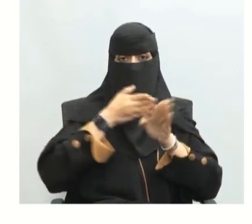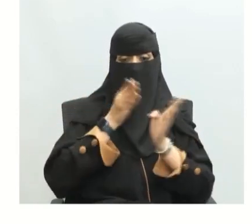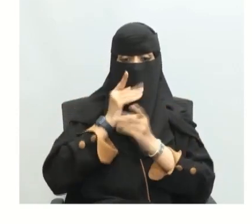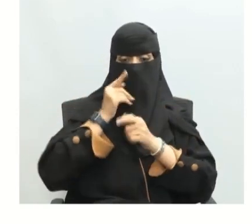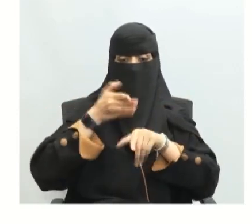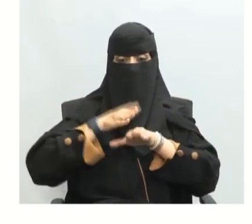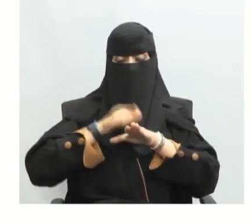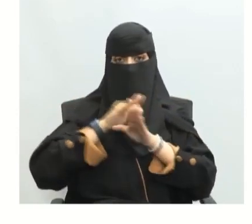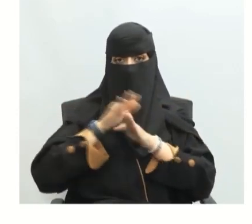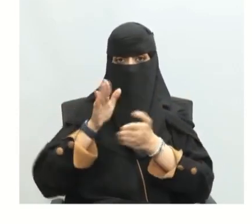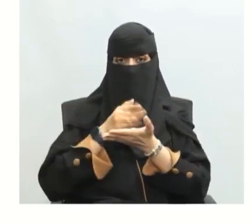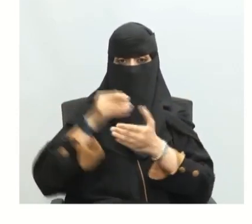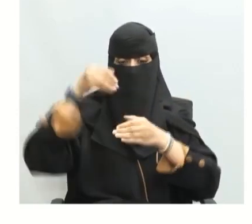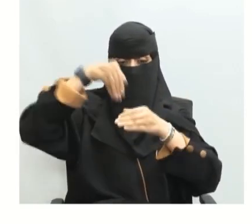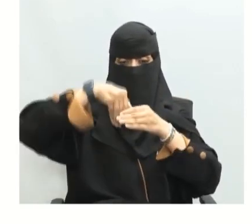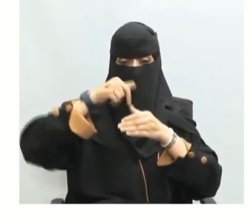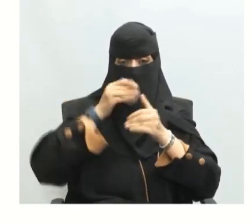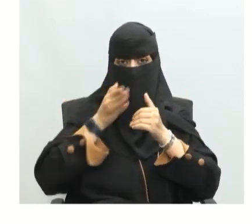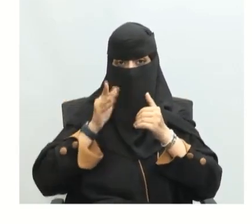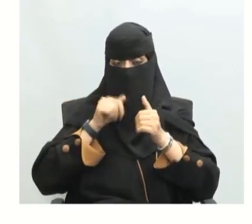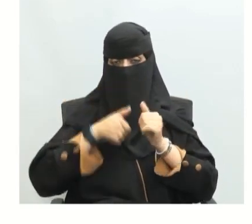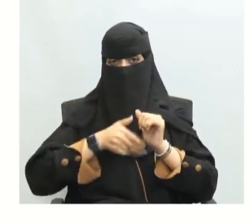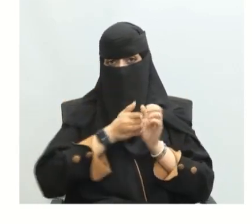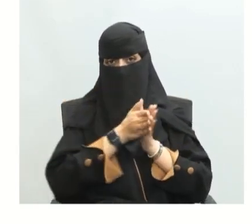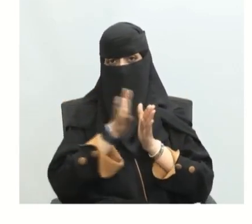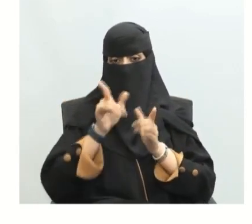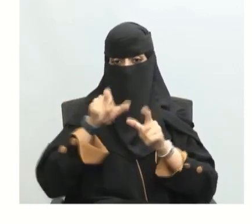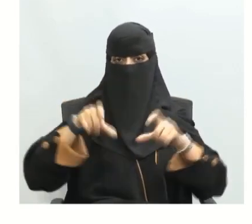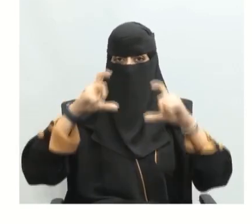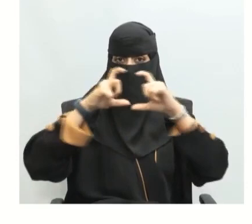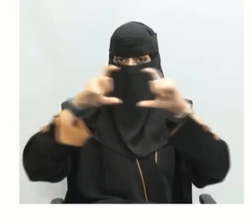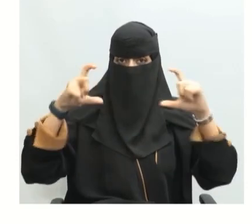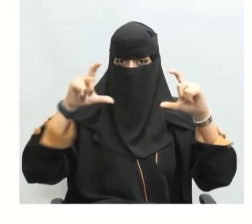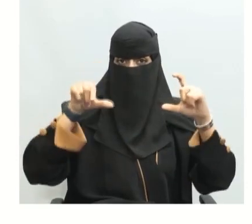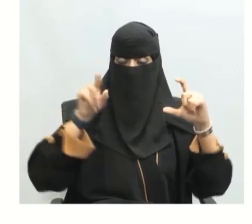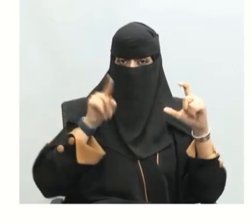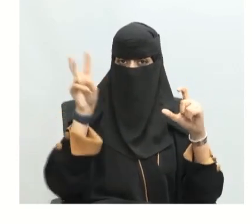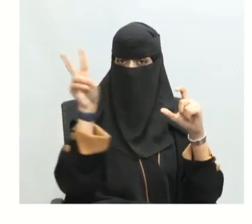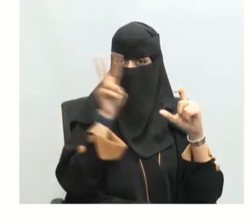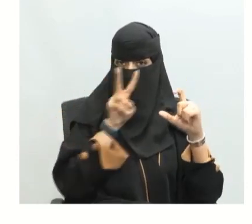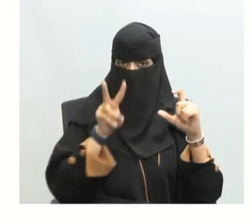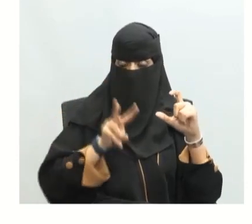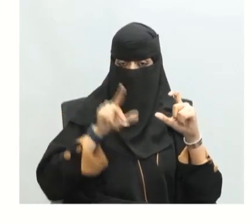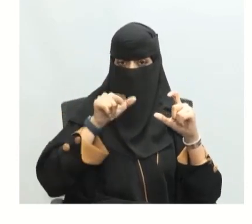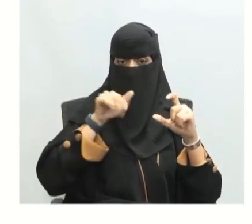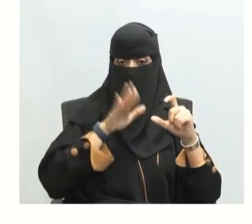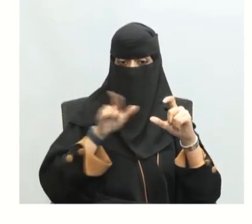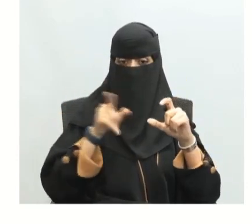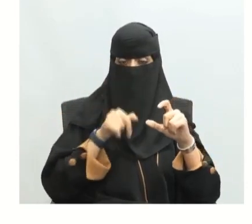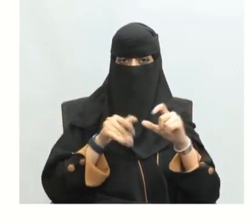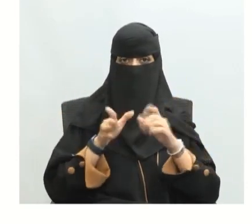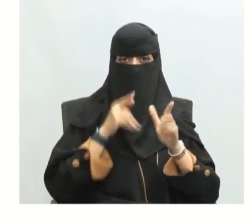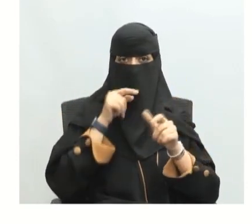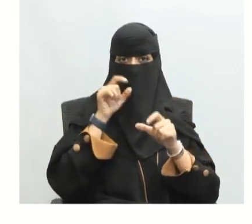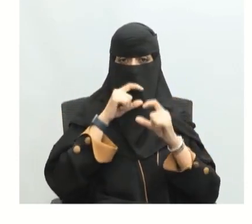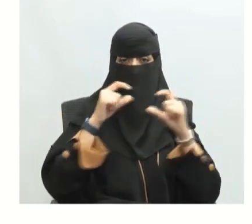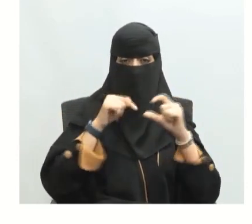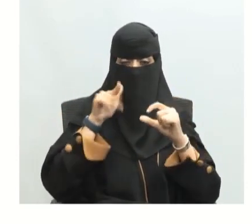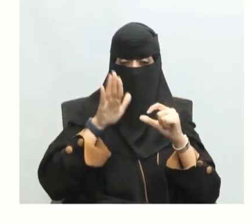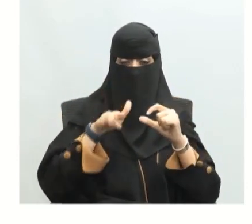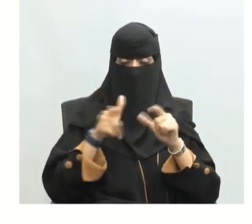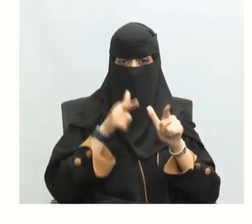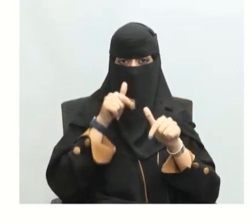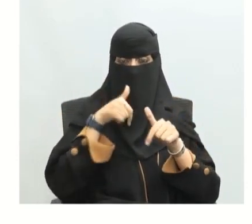التطرف والغلو والانحلال اذا امامنا نص سنكمل هذا النص او نكمل الفراغات